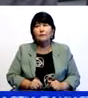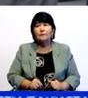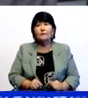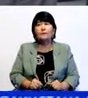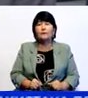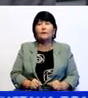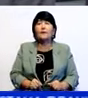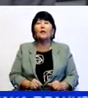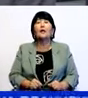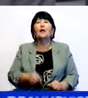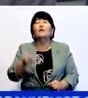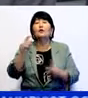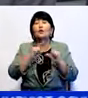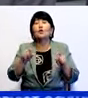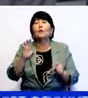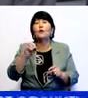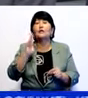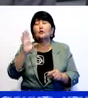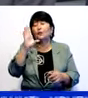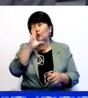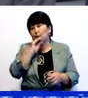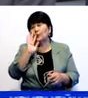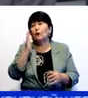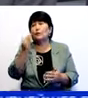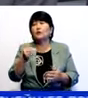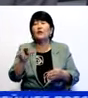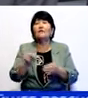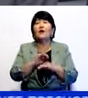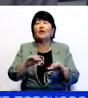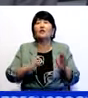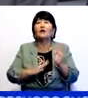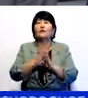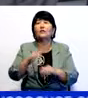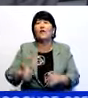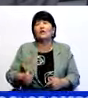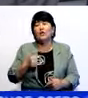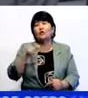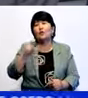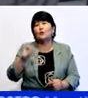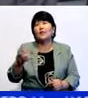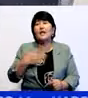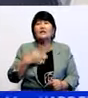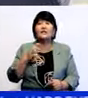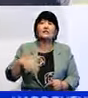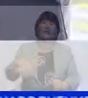пусть работа школа байтерек будет успешной и пусть ее воспитанники вырастут достойными гражданами нашей страны